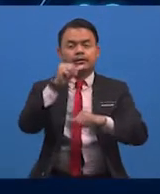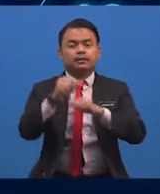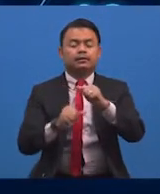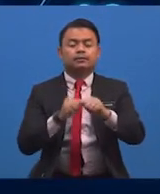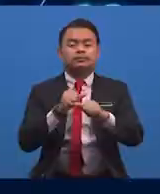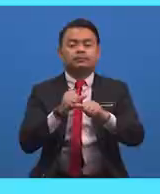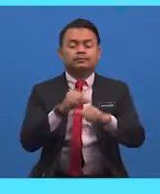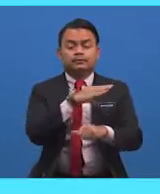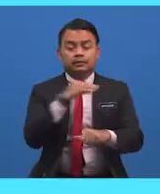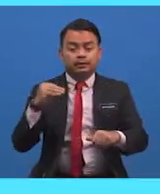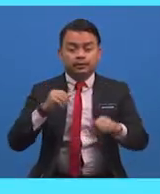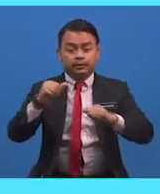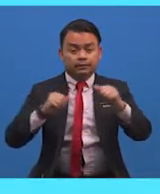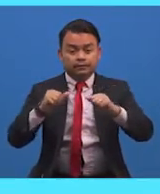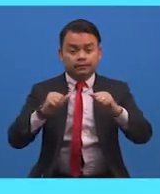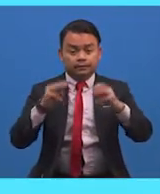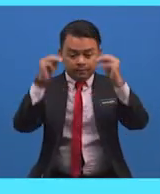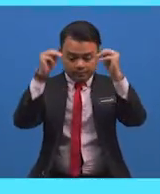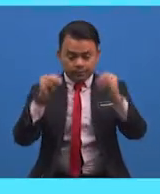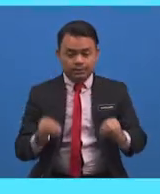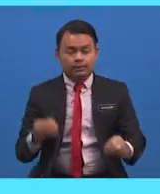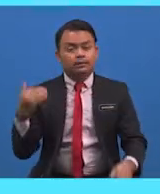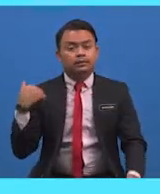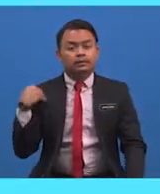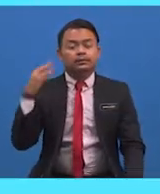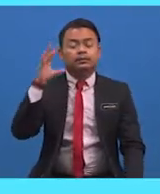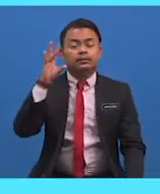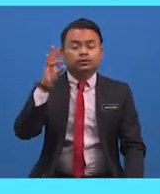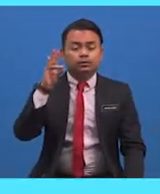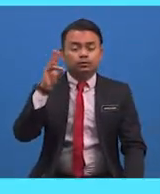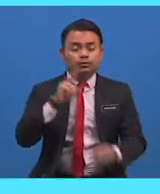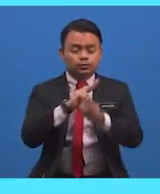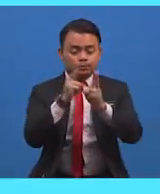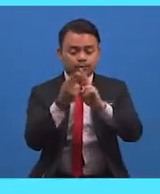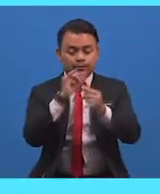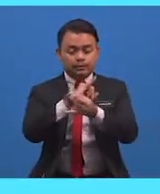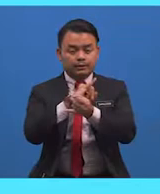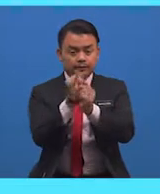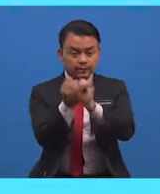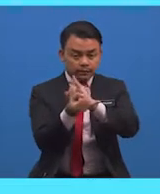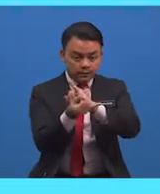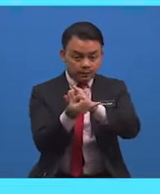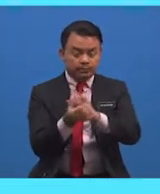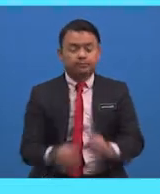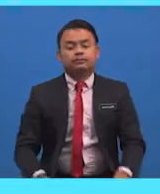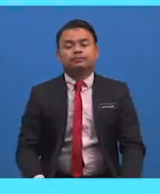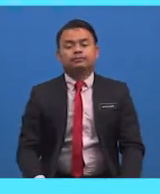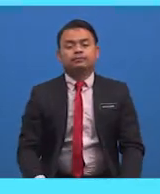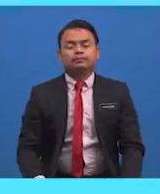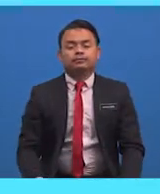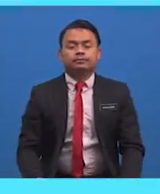manusia. Terdapat 7 kesan perubahan iklim terhadap alam sekitar fizikal dan aktiviti